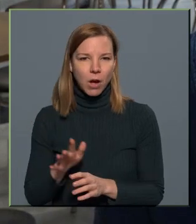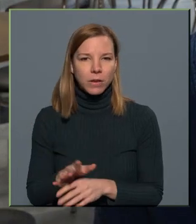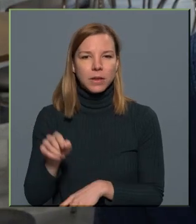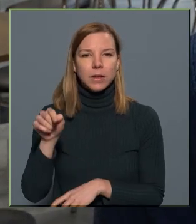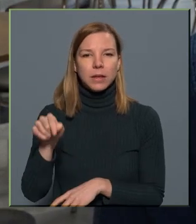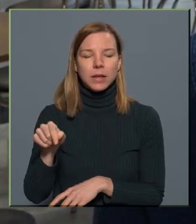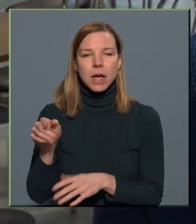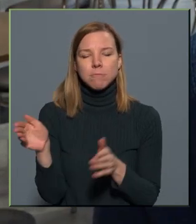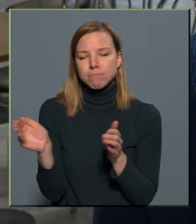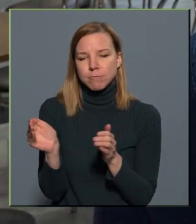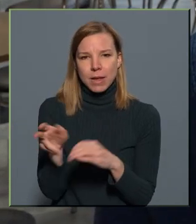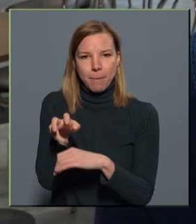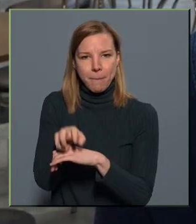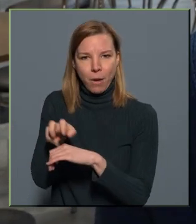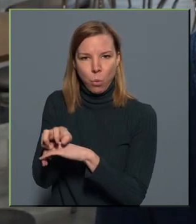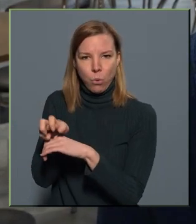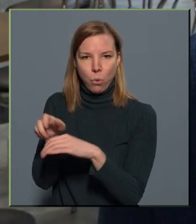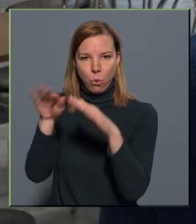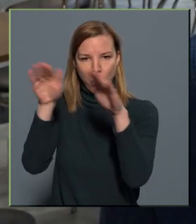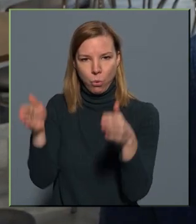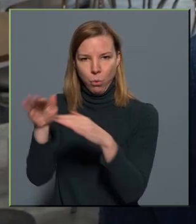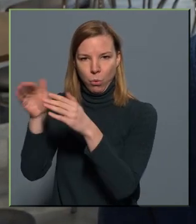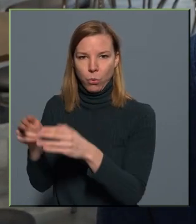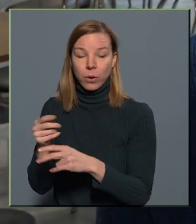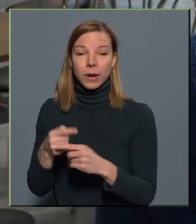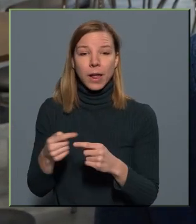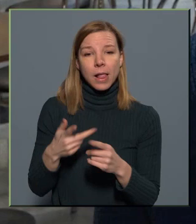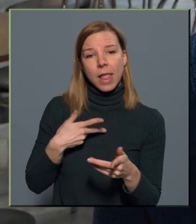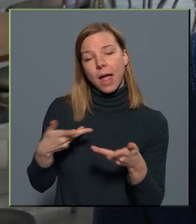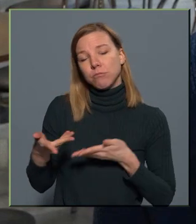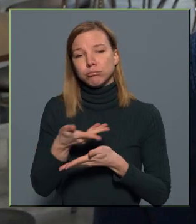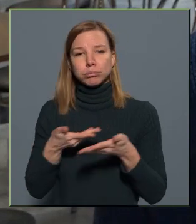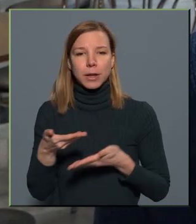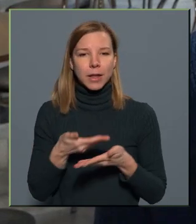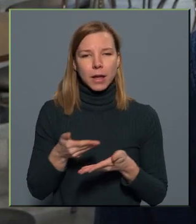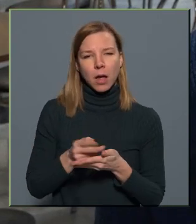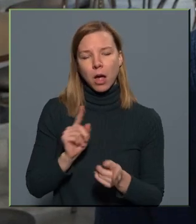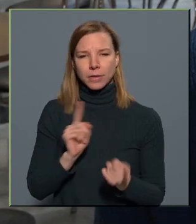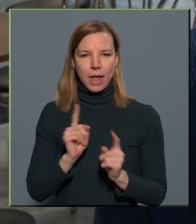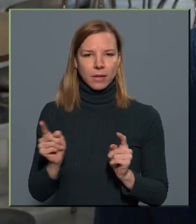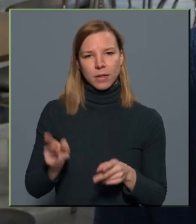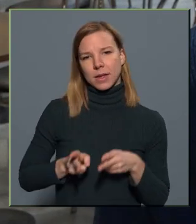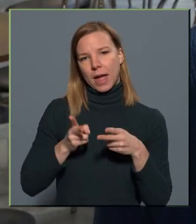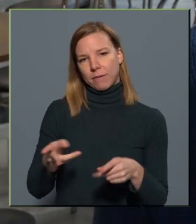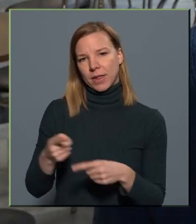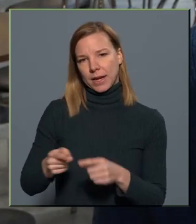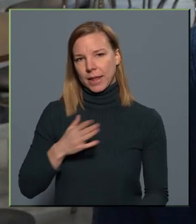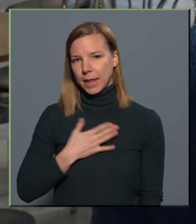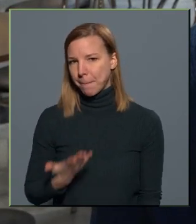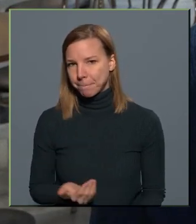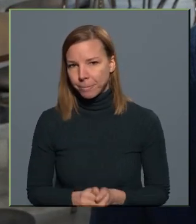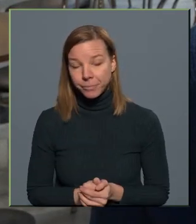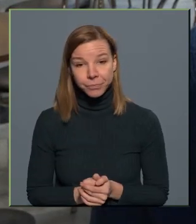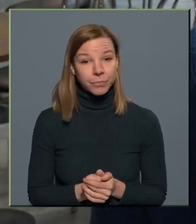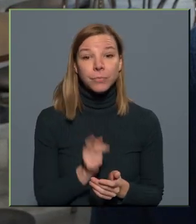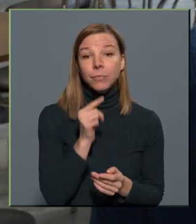vannak kis beülős részek, ahol lehet beszélgetni, társalogni. Talán ezt mondanám kedvenc résznek. Mik a terveid?